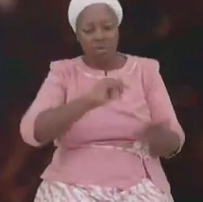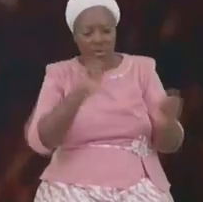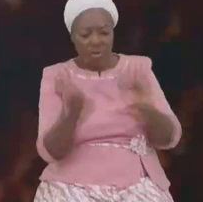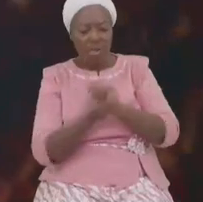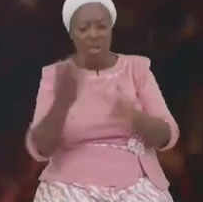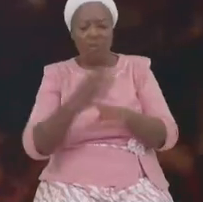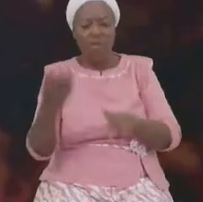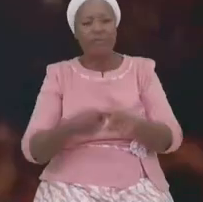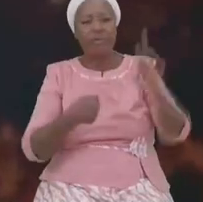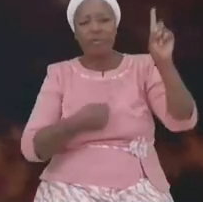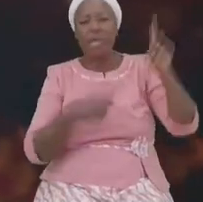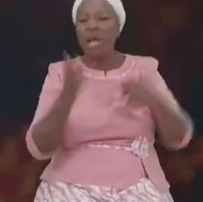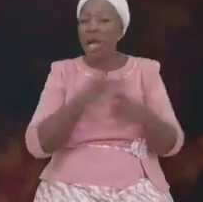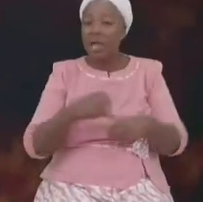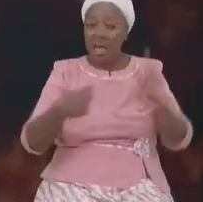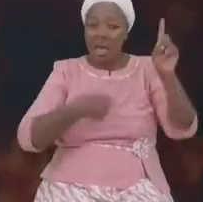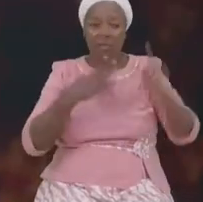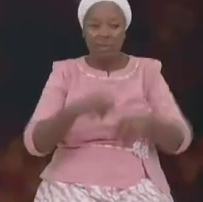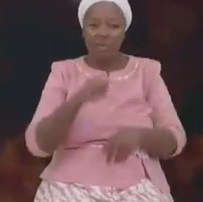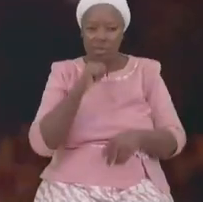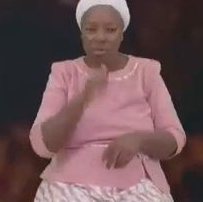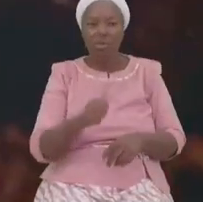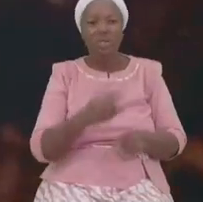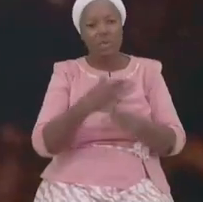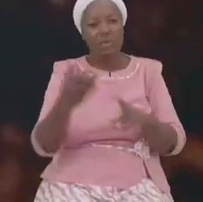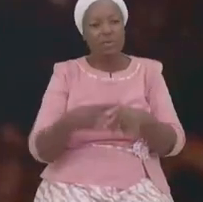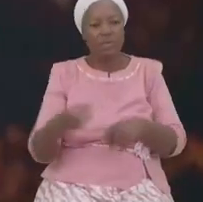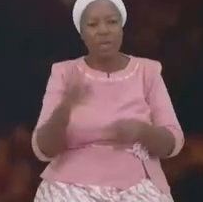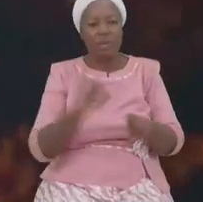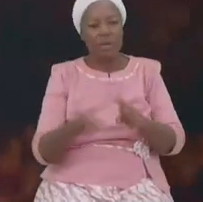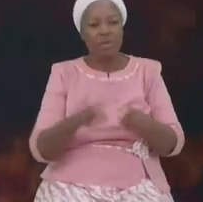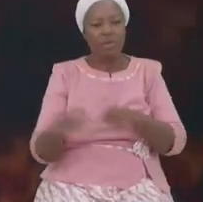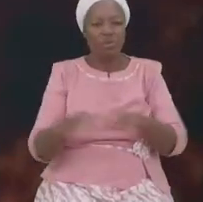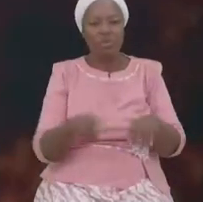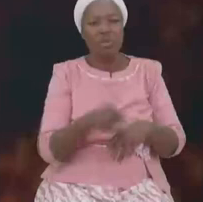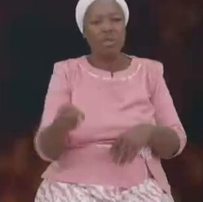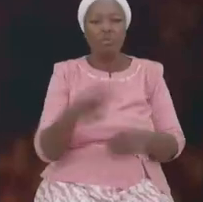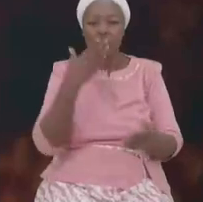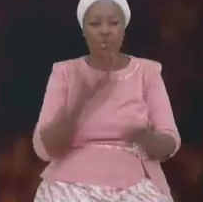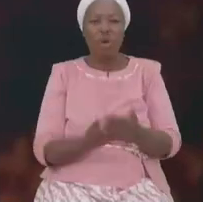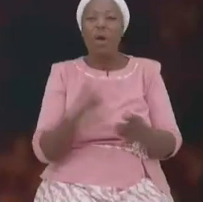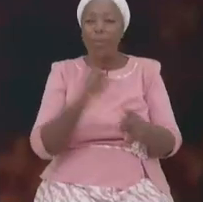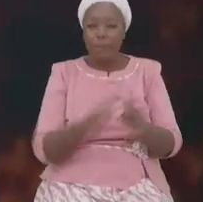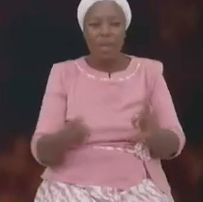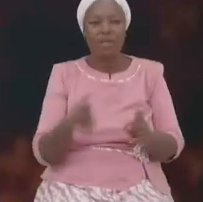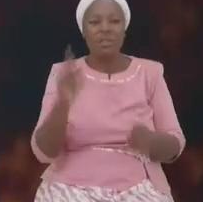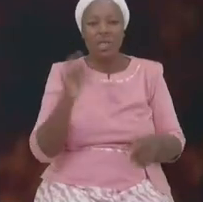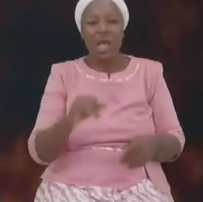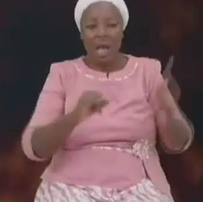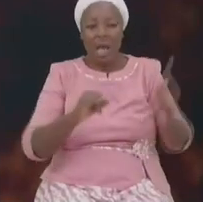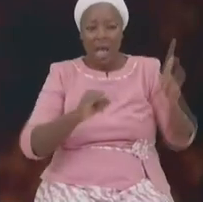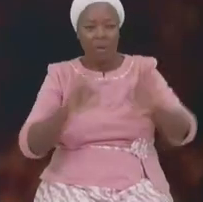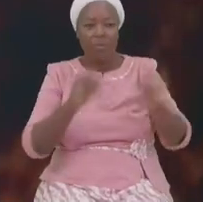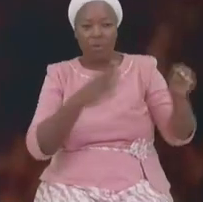de moi. Et je ne me détournerai point d'eux pour leur faire du bien, mais je mettrai ma crainte dans